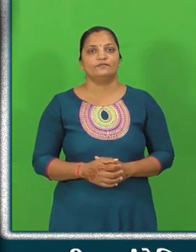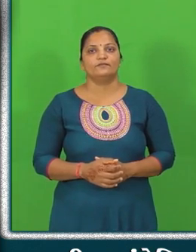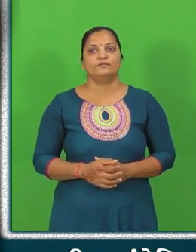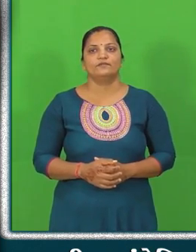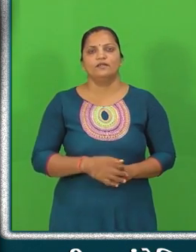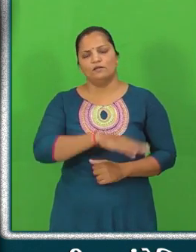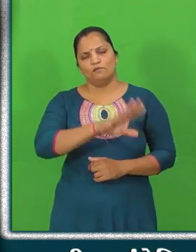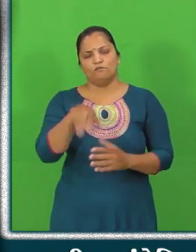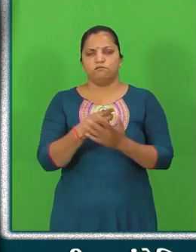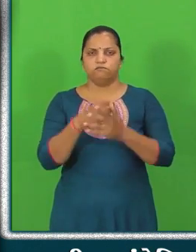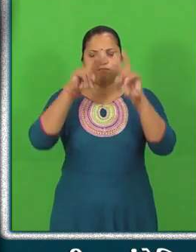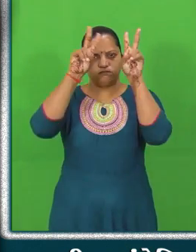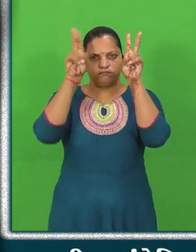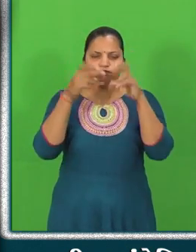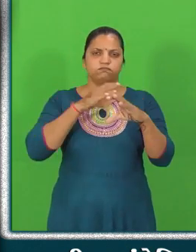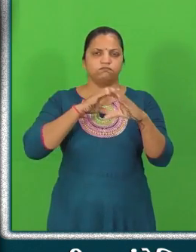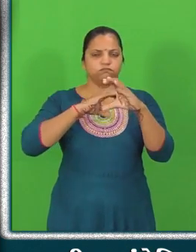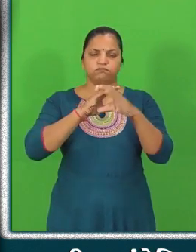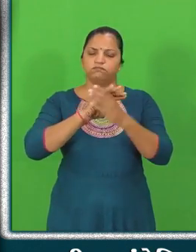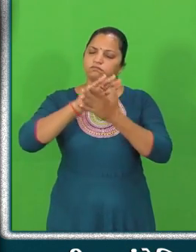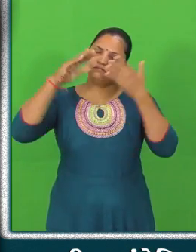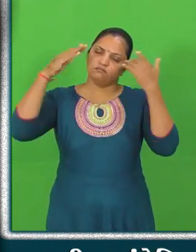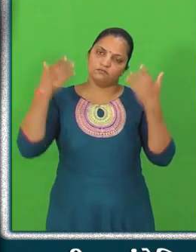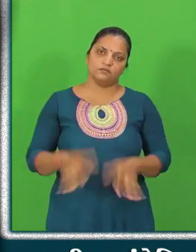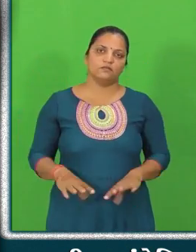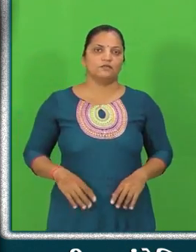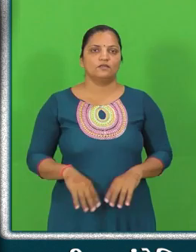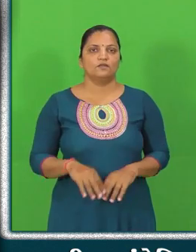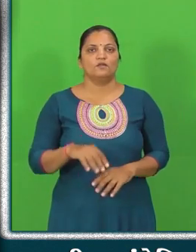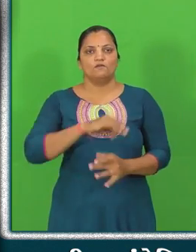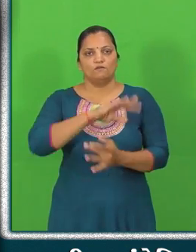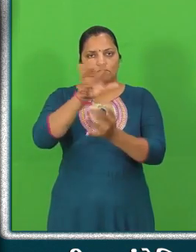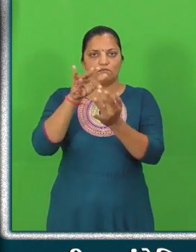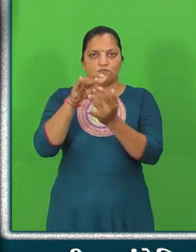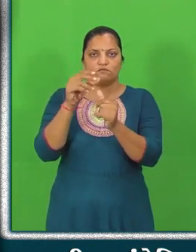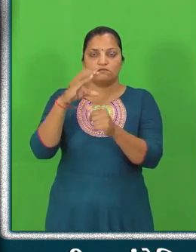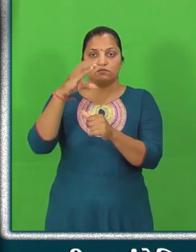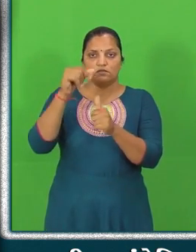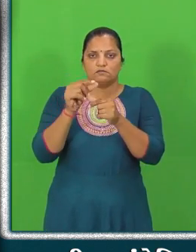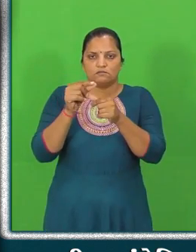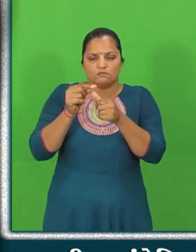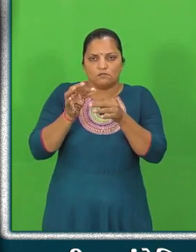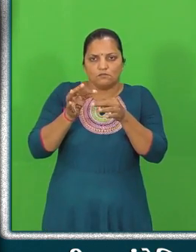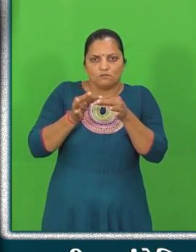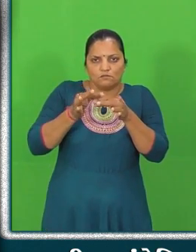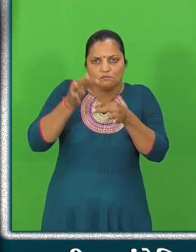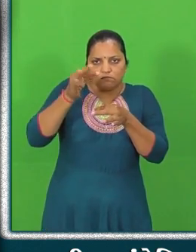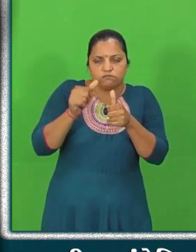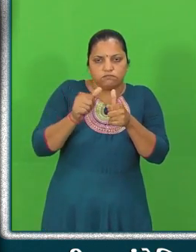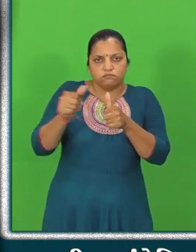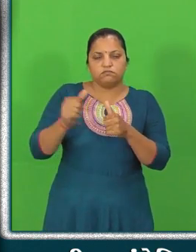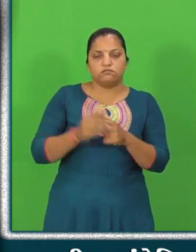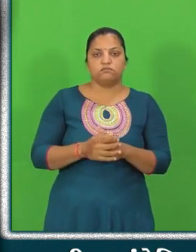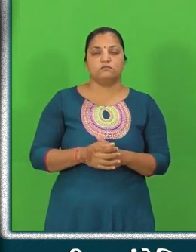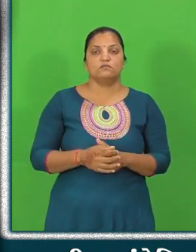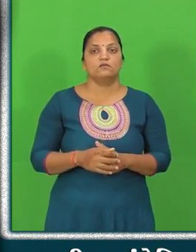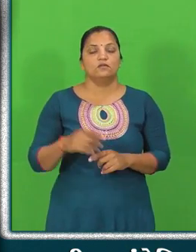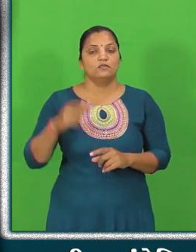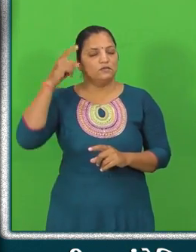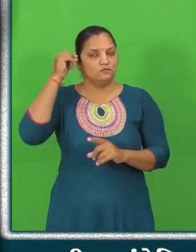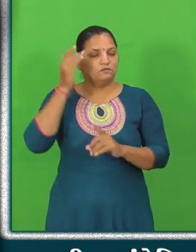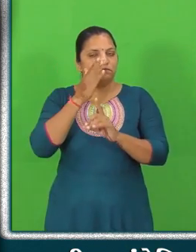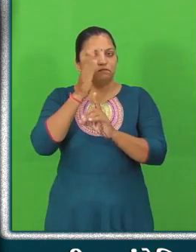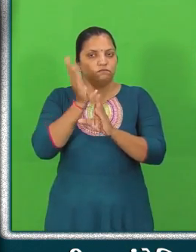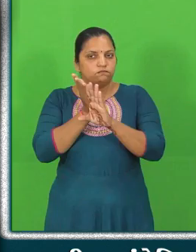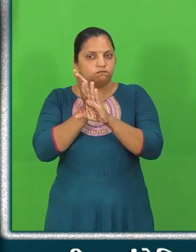આપણે આ બધી વિગતોને આપણે આગળ ચર્ચા કરી નાખી, આપણે આટલે વક્રતા કેન્દ્ર સીથી દૂર હતા ત્યારે આપણે વસ્તુ આપણને કેવું આપણને પ્રતિબિંબ મળ્યું